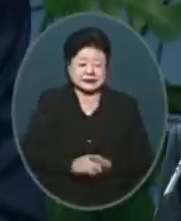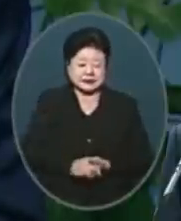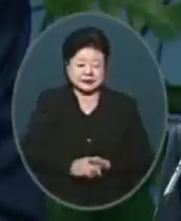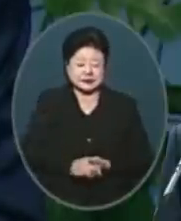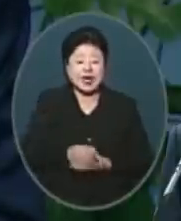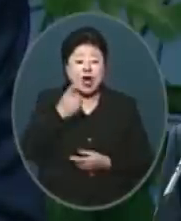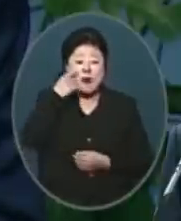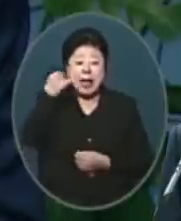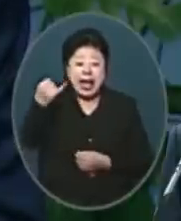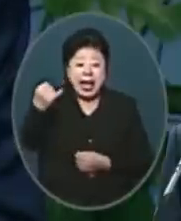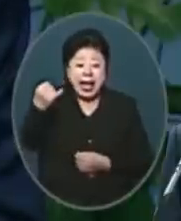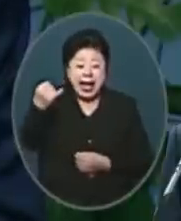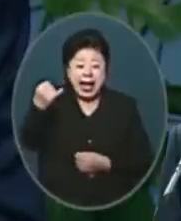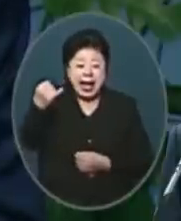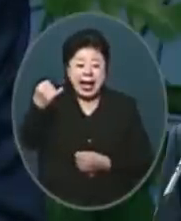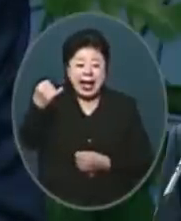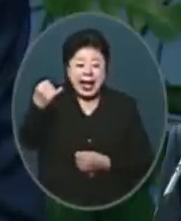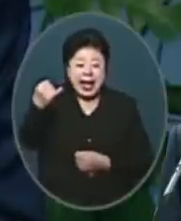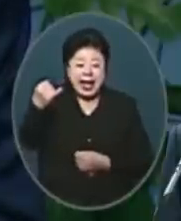어머니의